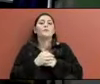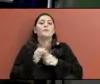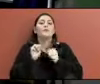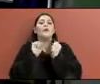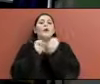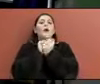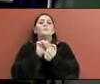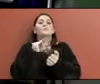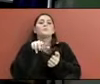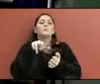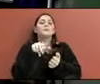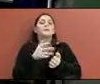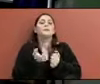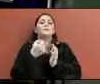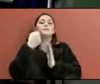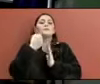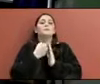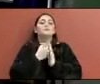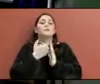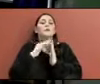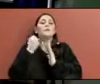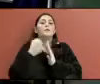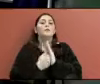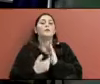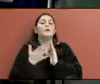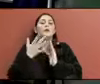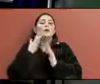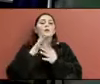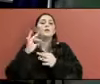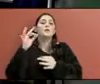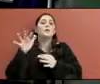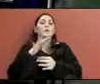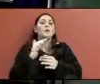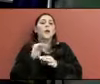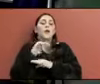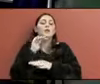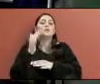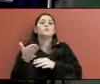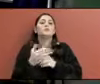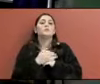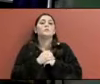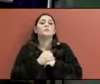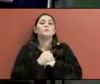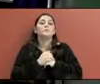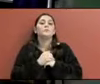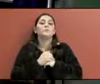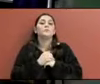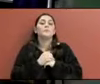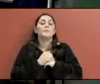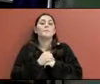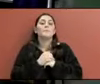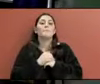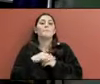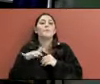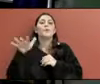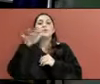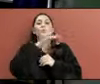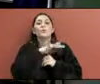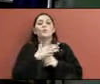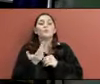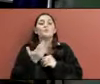hapsolma hislerini aslında diğer vatandaşlarımız yaşadı. Ve ben burada özellikle şunu tüm